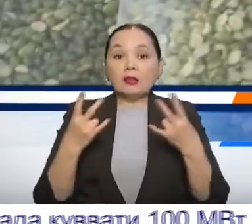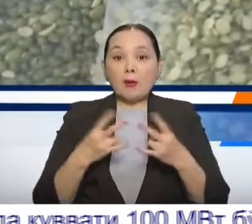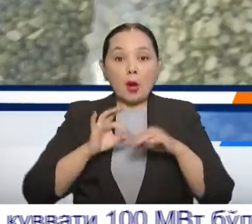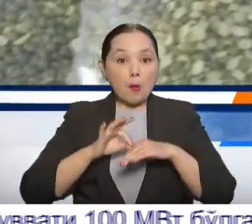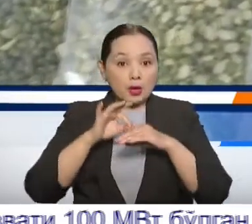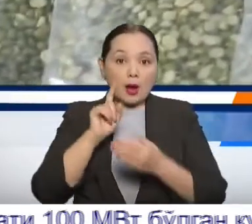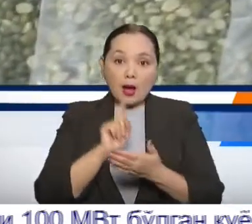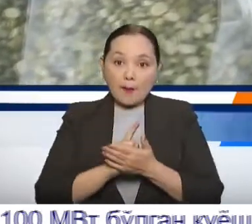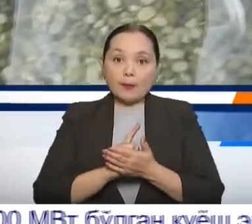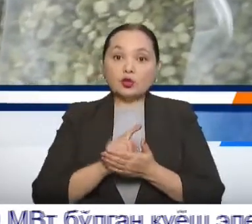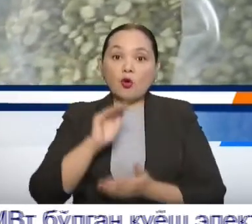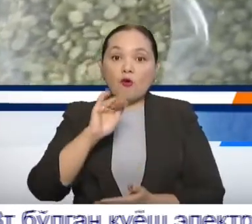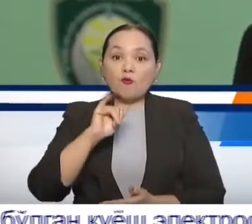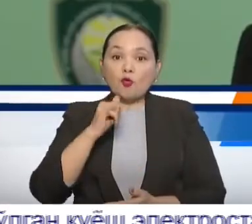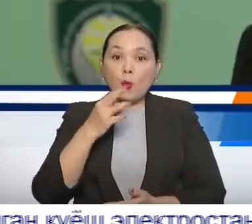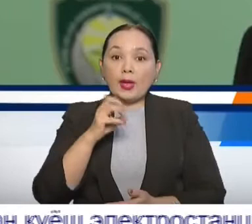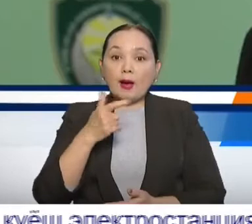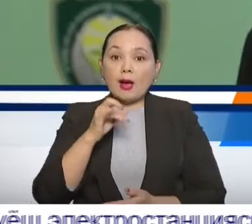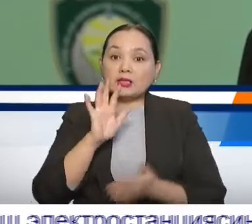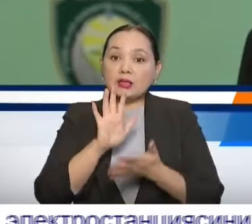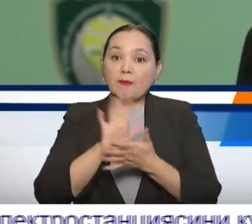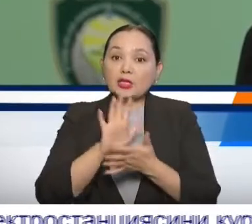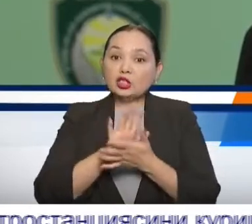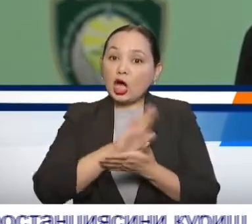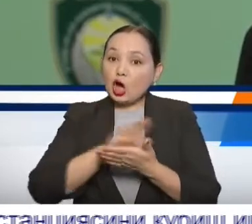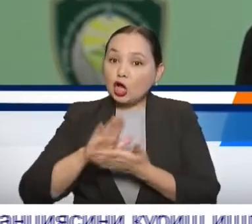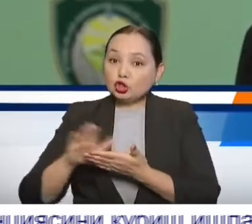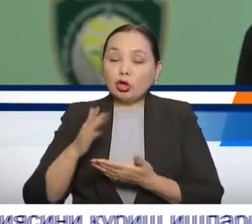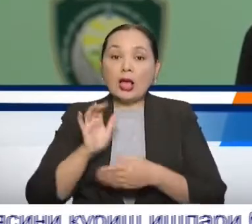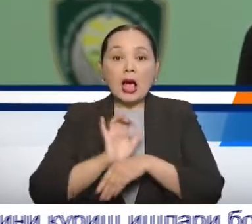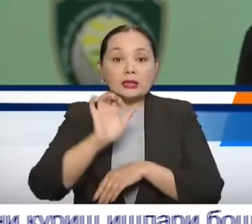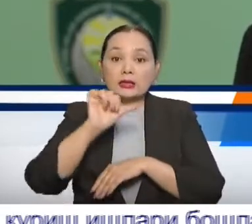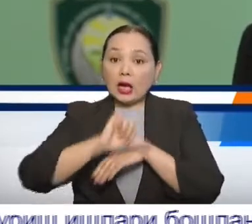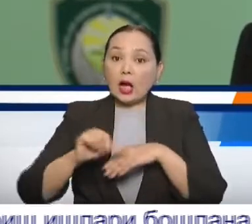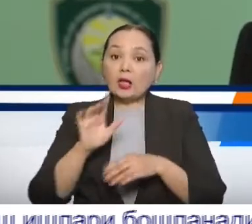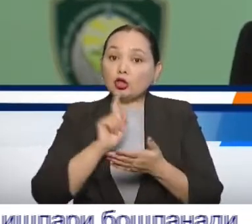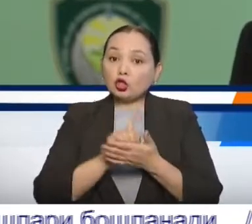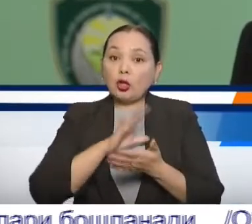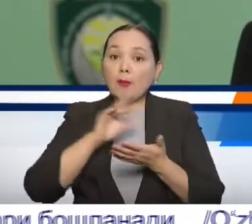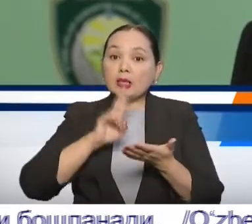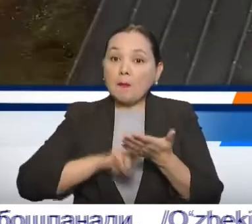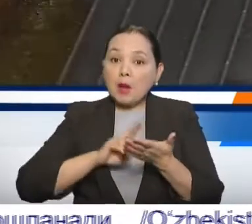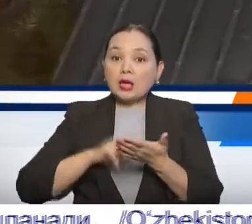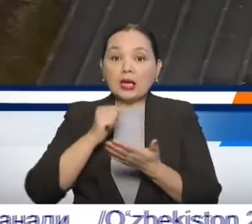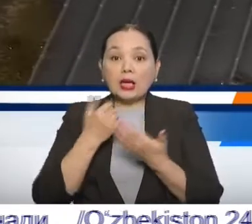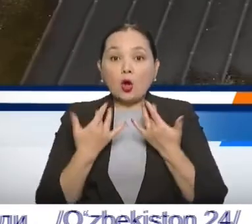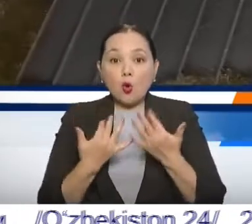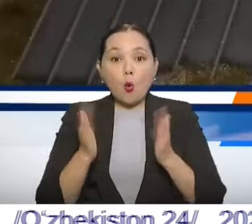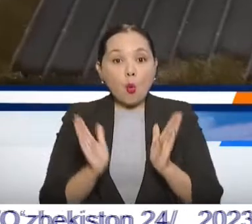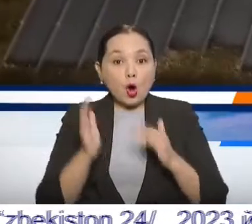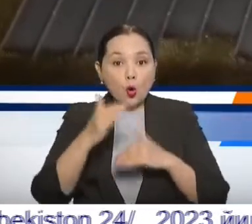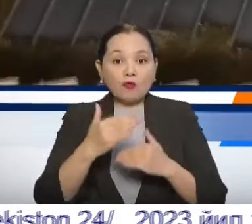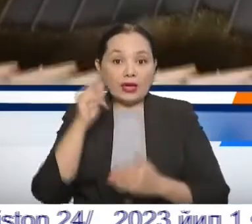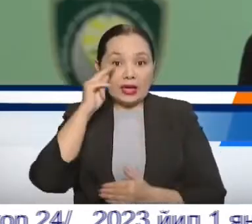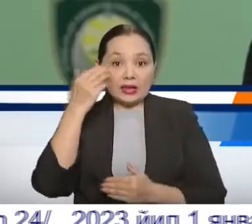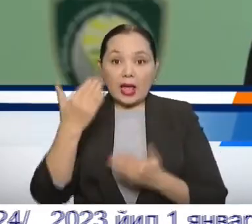проводить обязательную фумигацию, то есть обеззараживание. Экспортируемая продукция должна быть промаркирована и упакована по требованиям карантинной службы